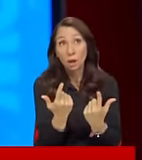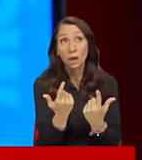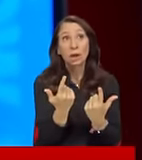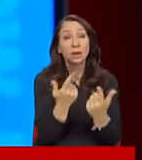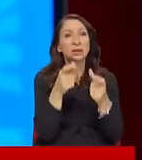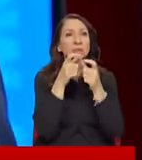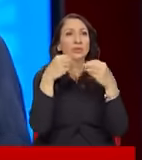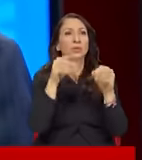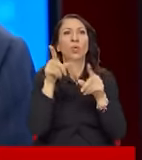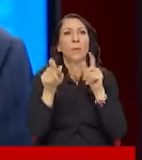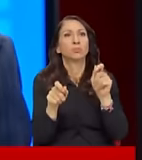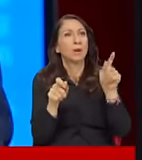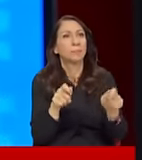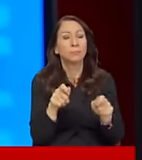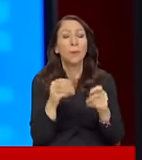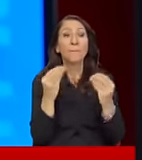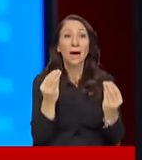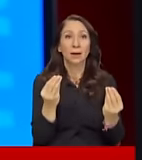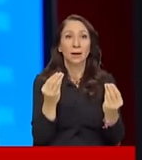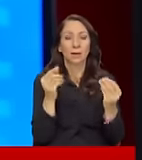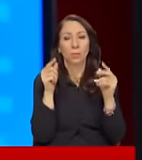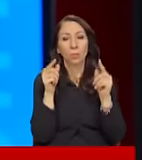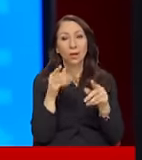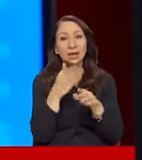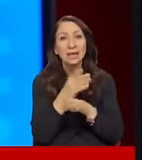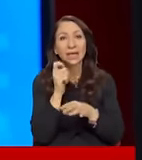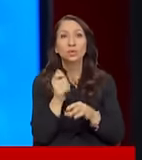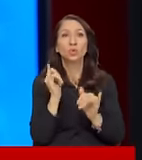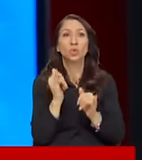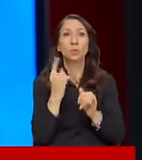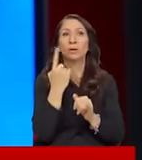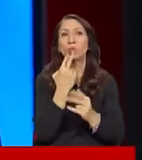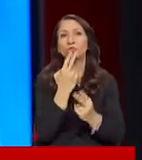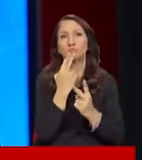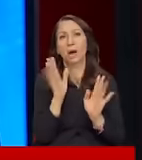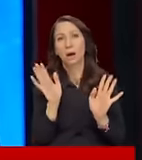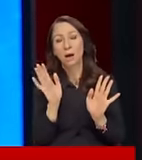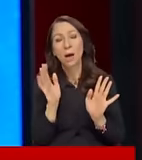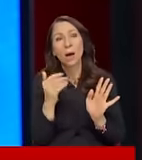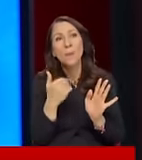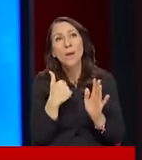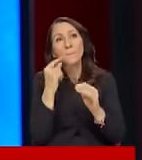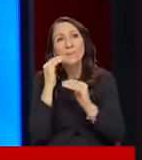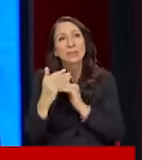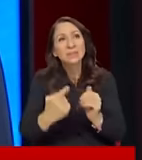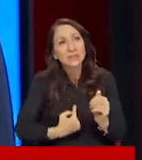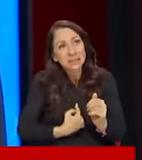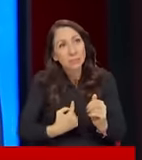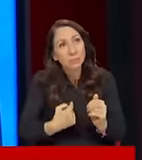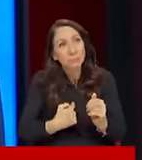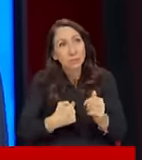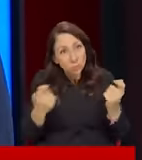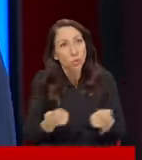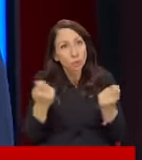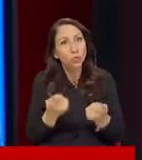işte simit satın, onu yapın, bunu yapın. Bak bu gerçekten kötü bir dil. Yani ben diyorum ki ya milletimizi hissedelim. Bak biz